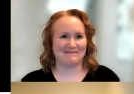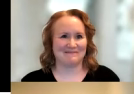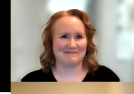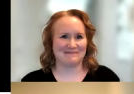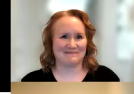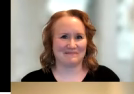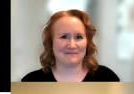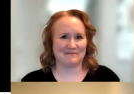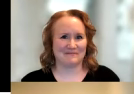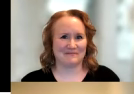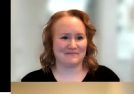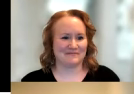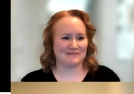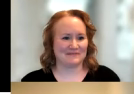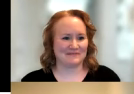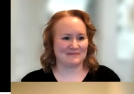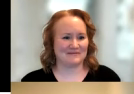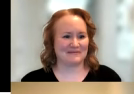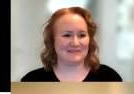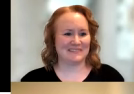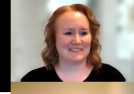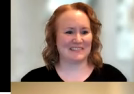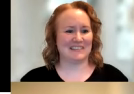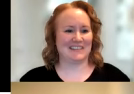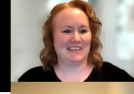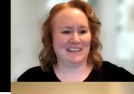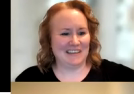oss som neppe har alle svarene i denne sfæren.